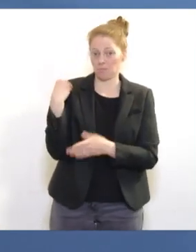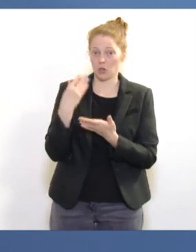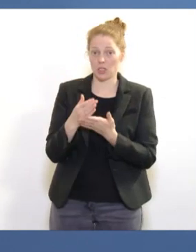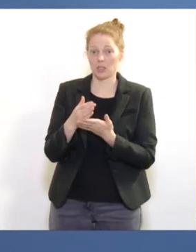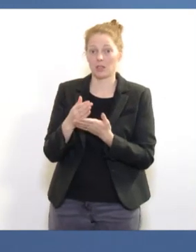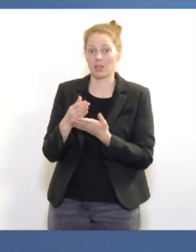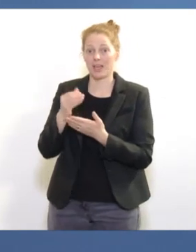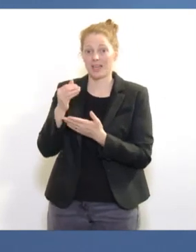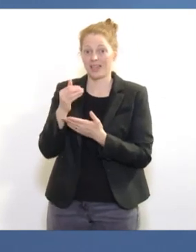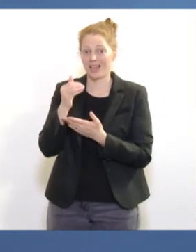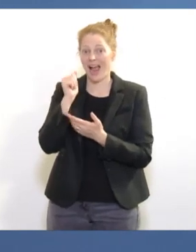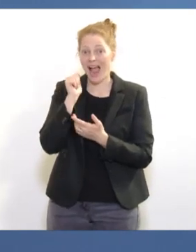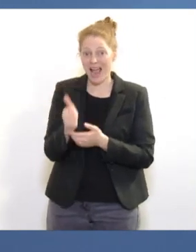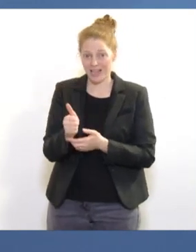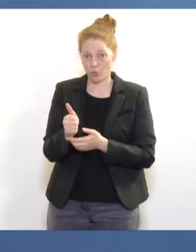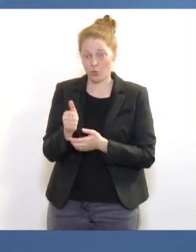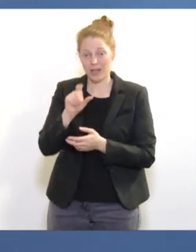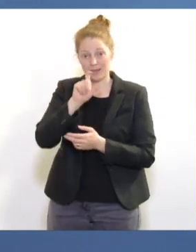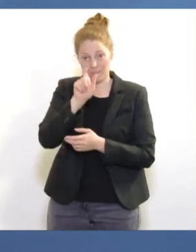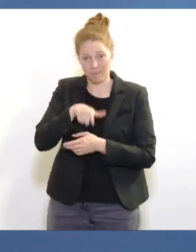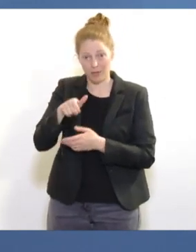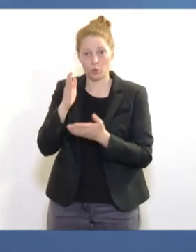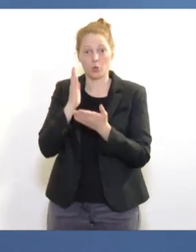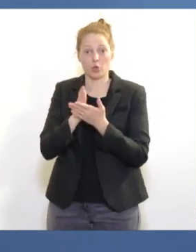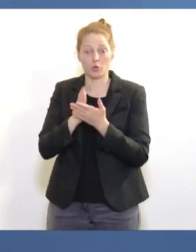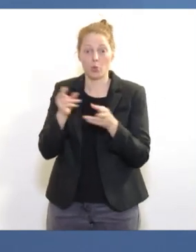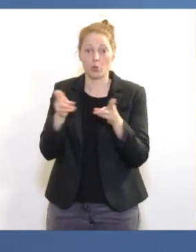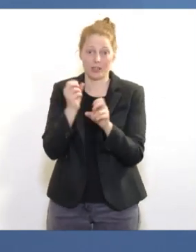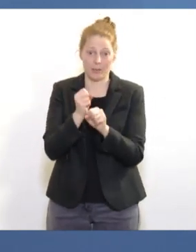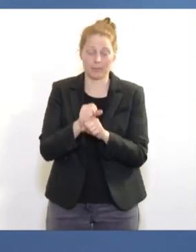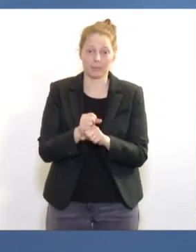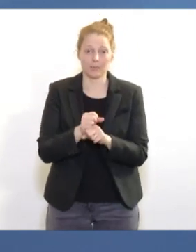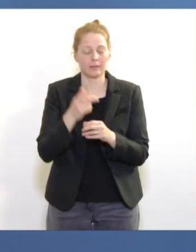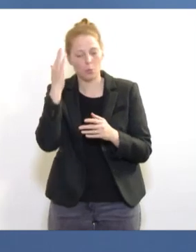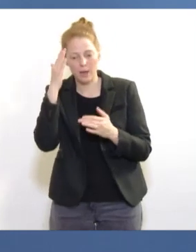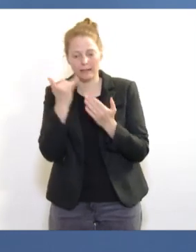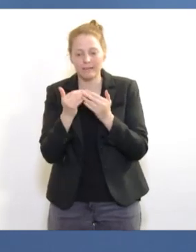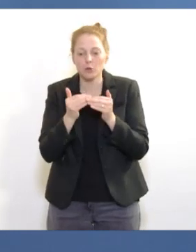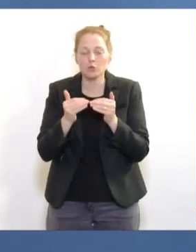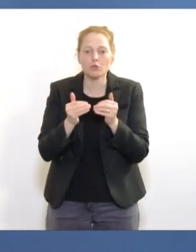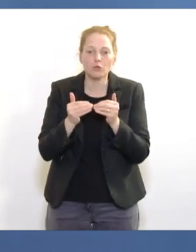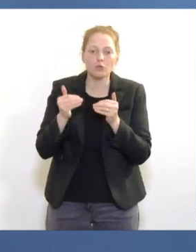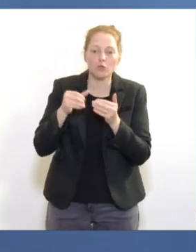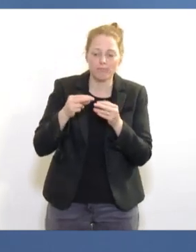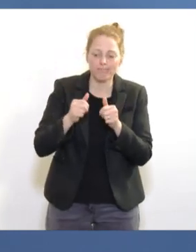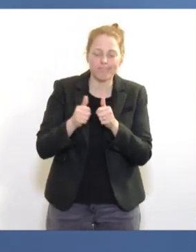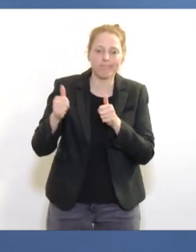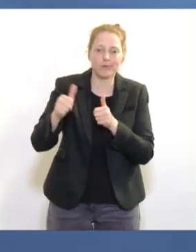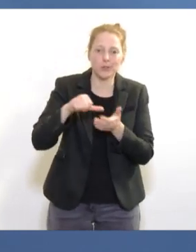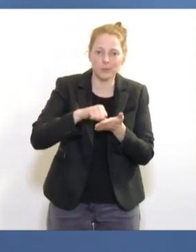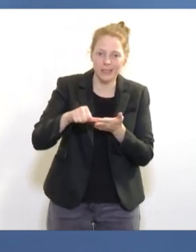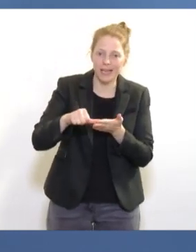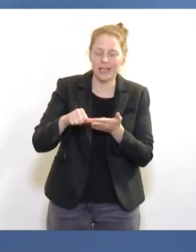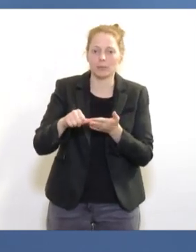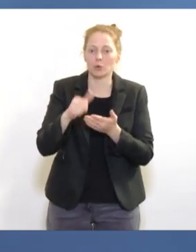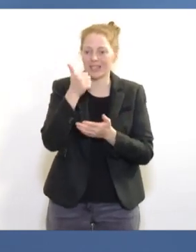den Chômage partiell kommen. Es gibt ein Avance ausgerechnet aufgrund von der vom Durchschnittslohn.